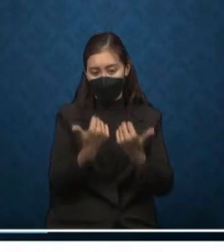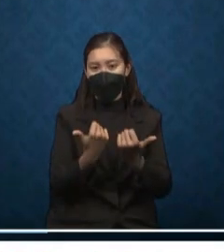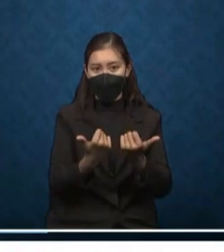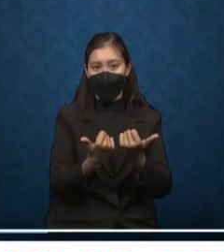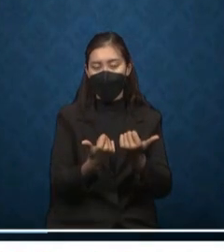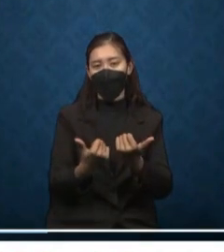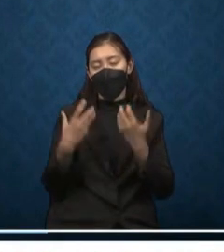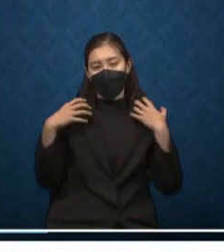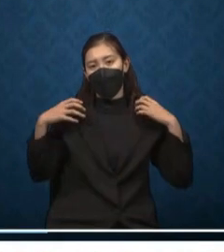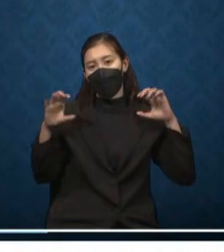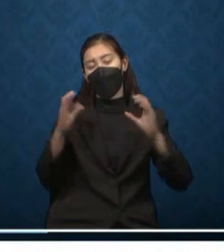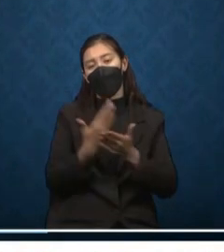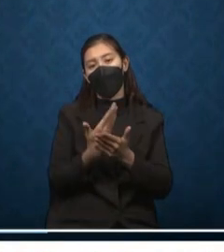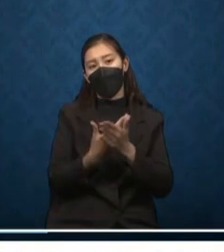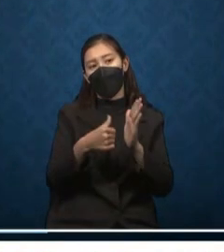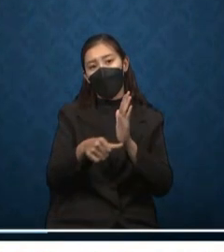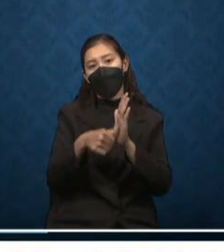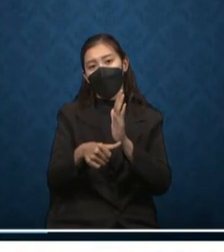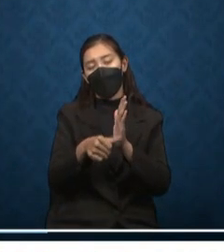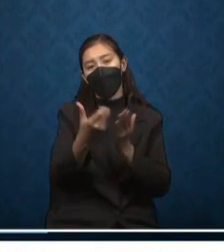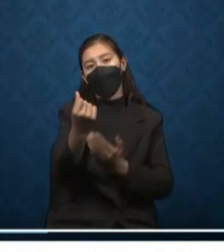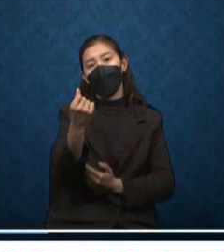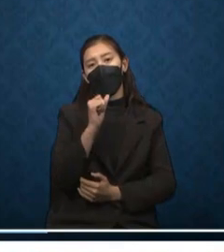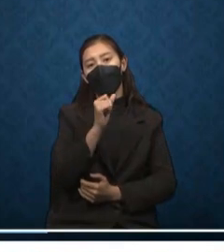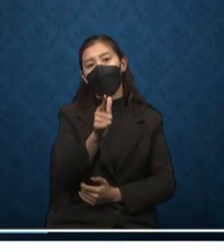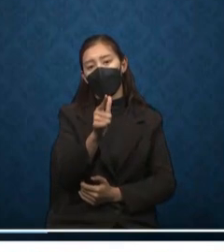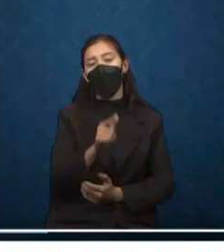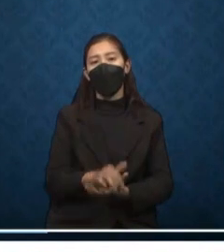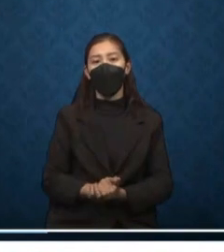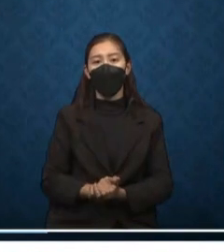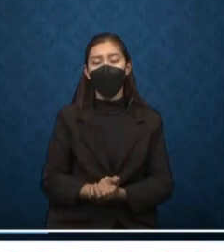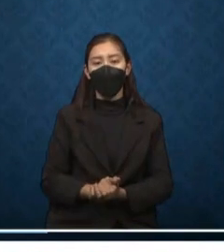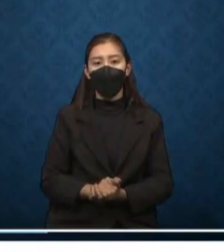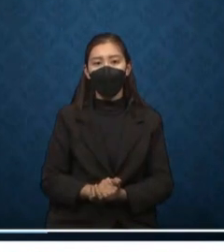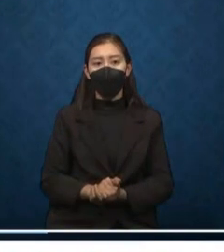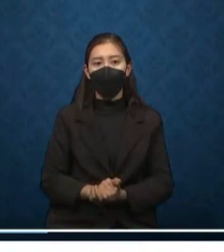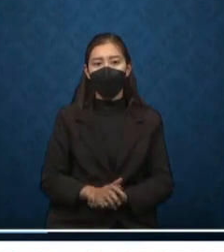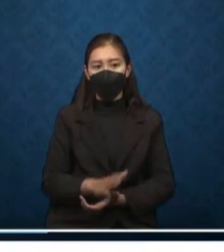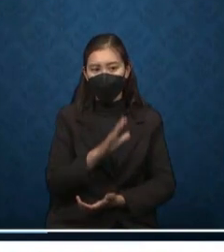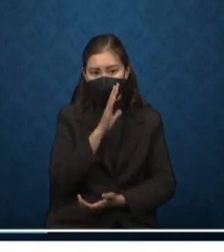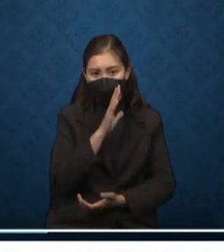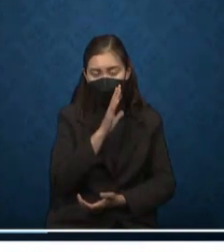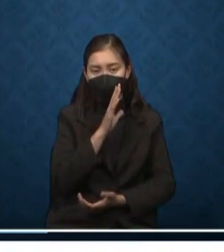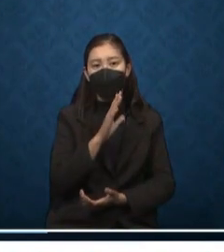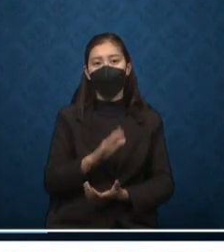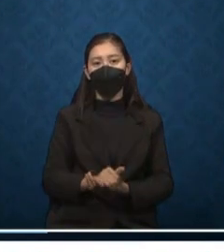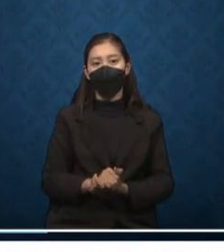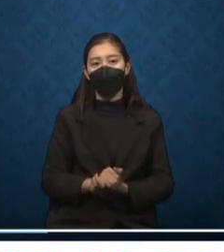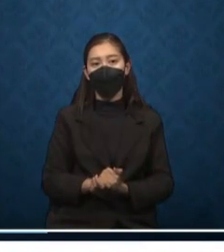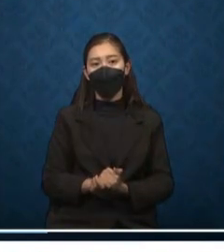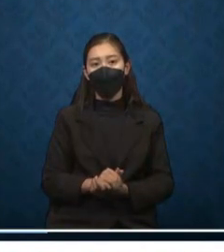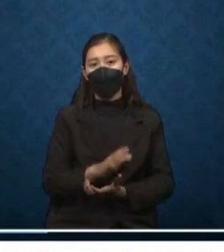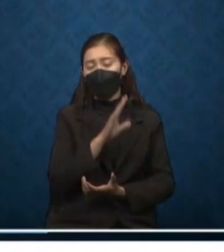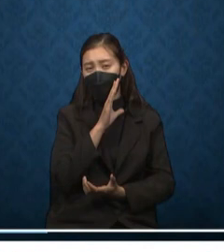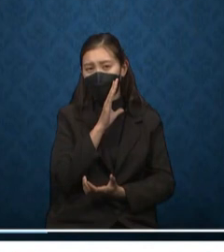ได้เขาบอกเขาเข้าใจครับว่าภาษีที่ดินมีเอาไว้เพื่อจะบังคับให้เจ้าของหรือโน้มน้าวให้เจ้าของเนี่ยจะต้องเอาที่ดินที่ตั